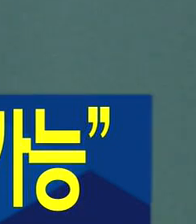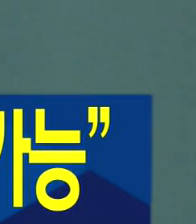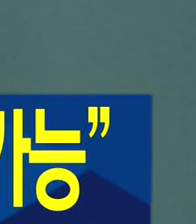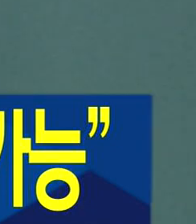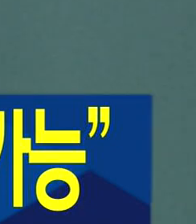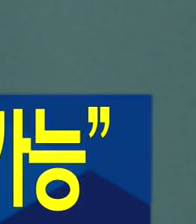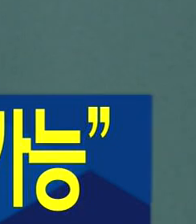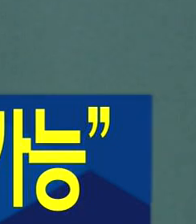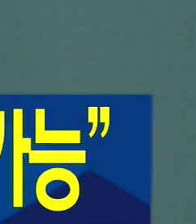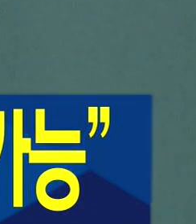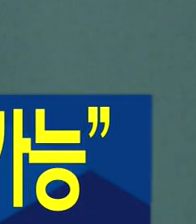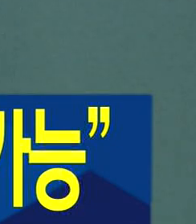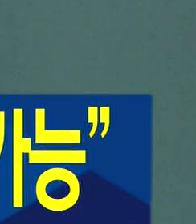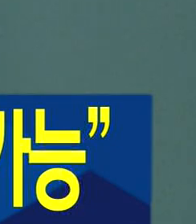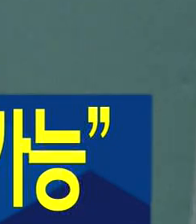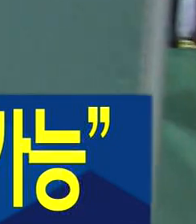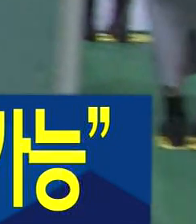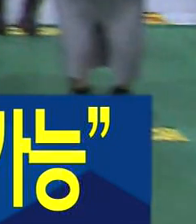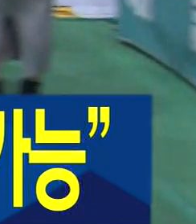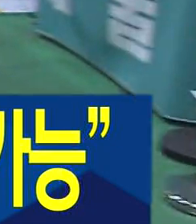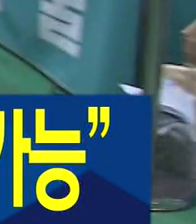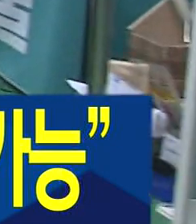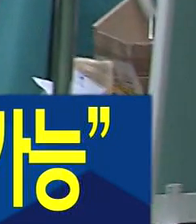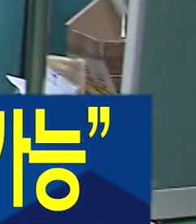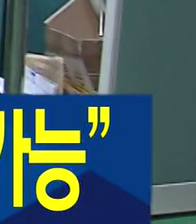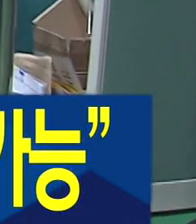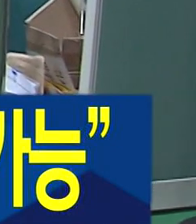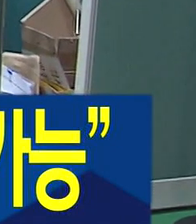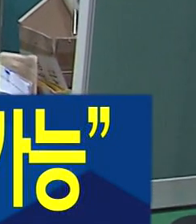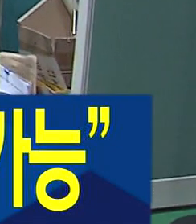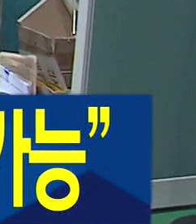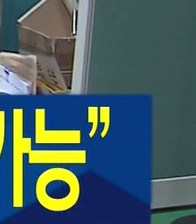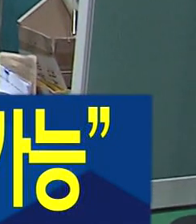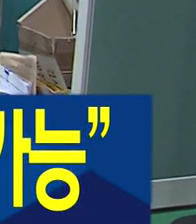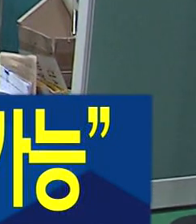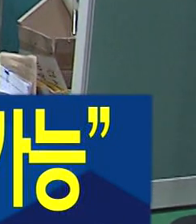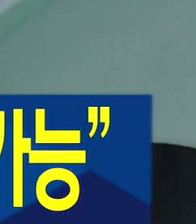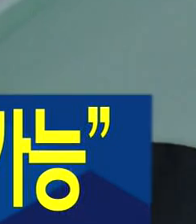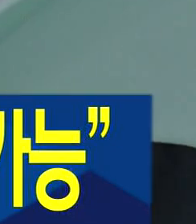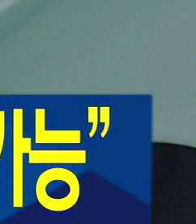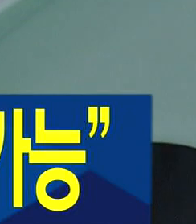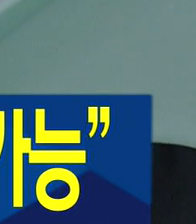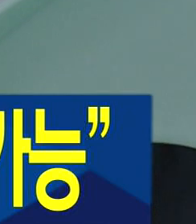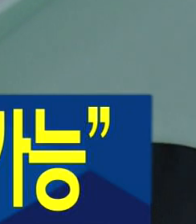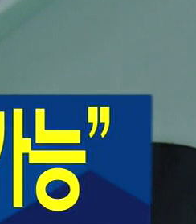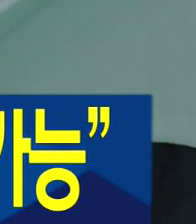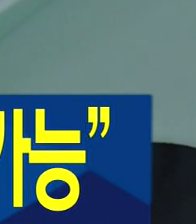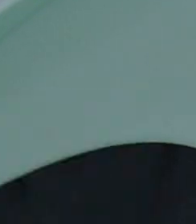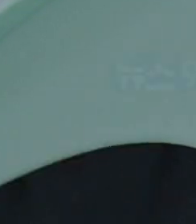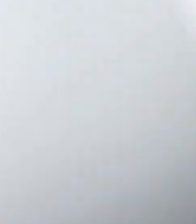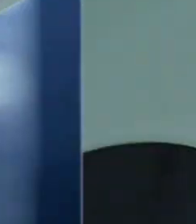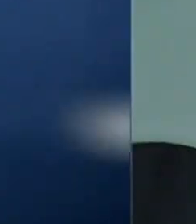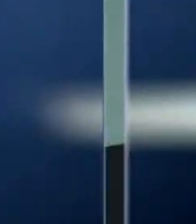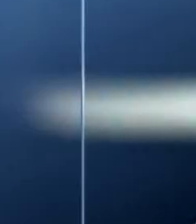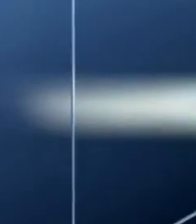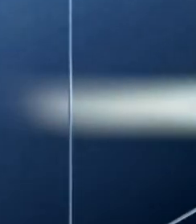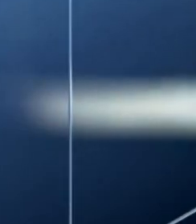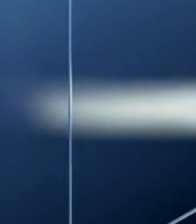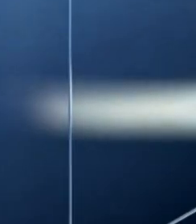방식의 신속 항원 검사를 진행하는 병의원을 늘리는 등 불편과 혼선을 최소화하는 데 주력하고 있습니다.